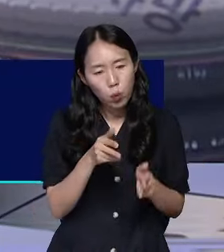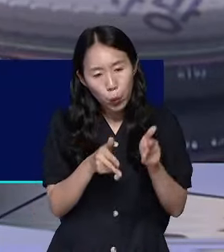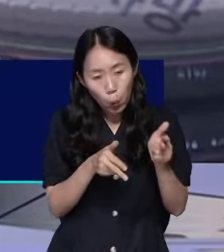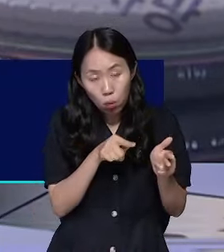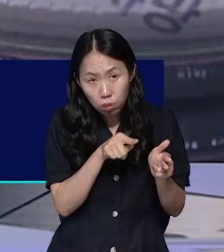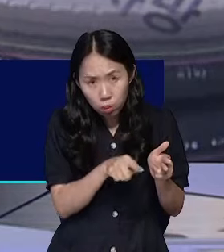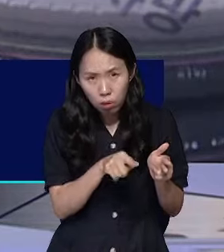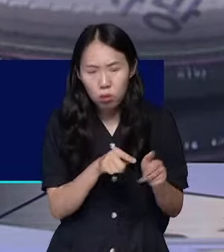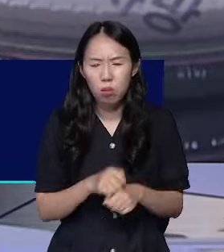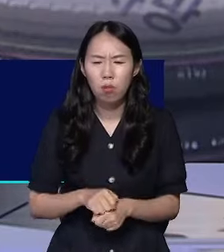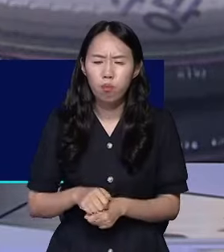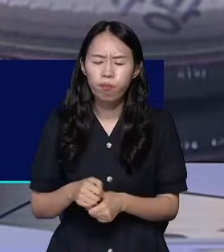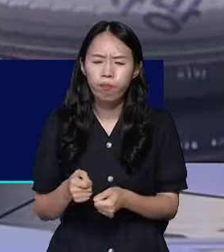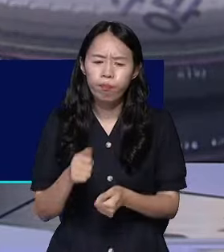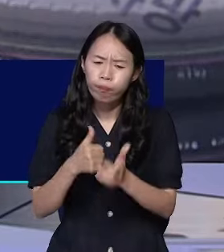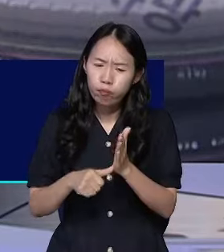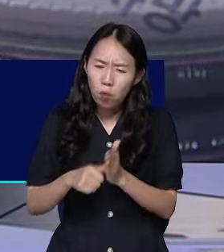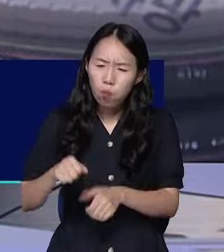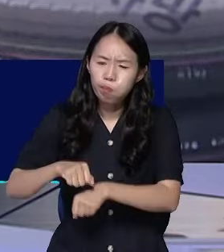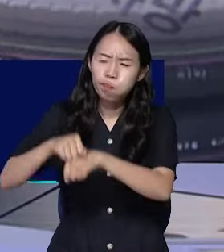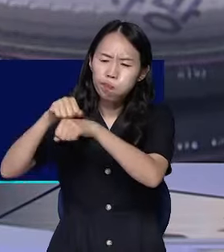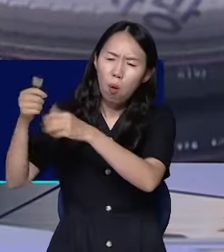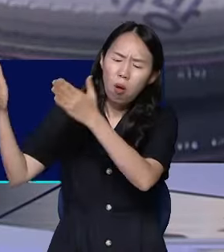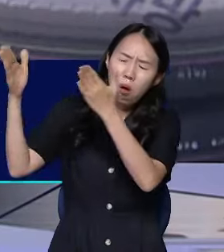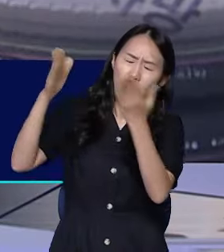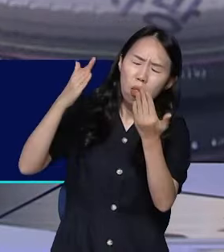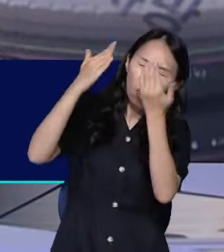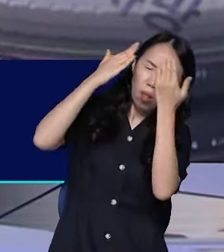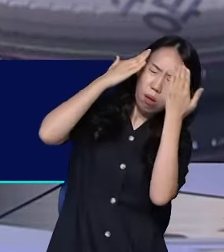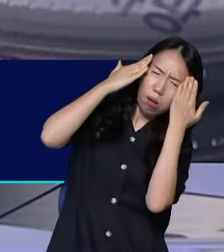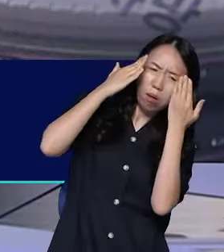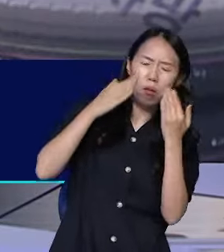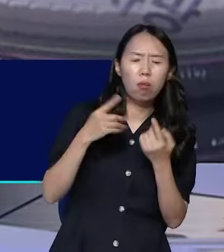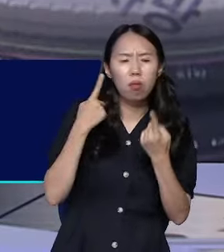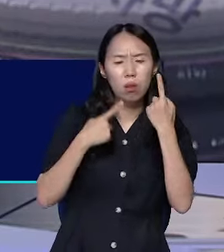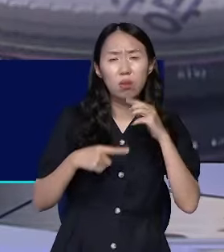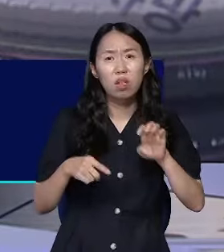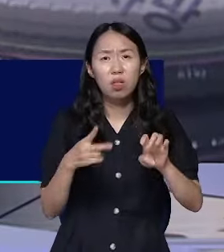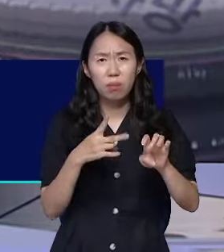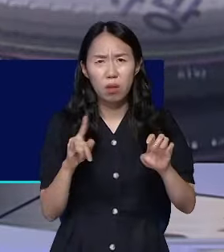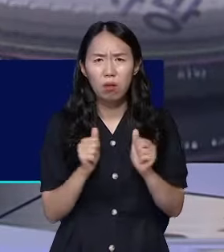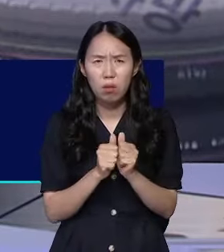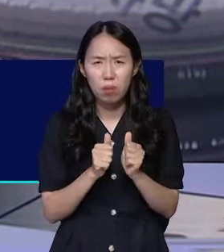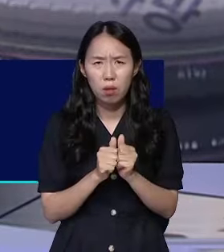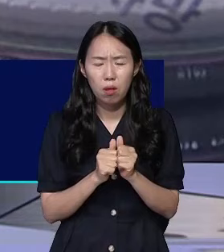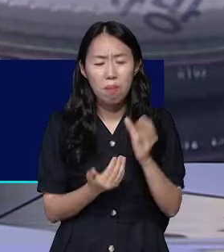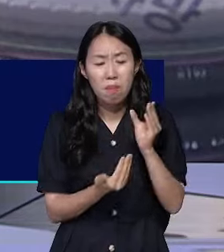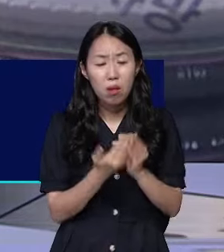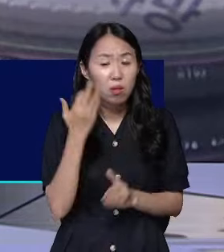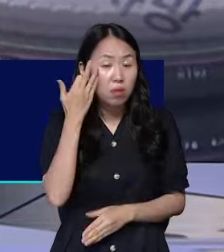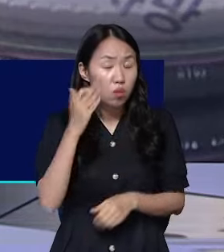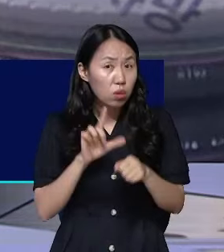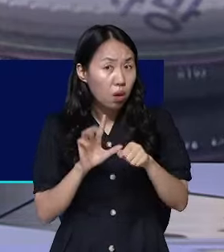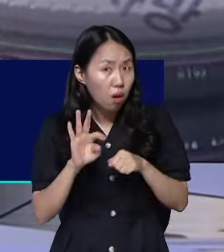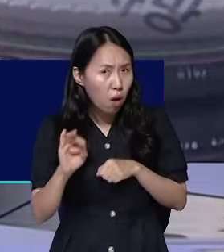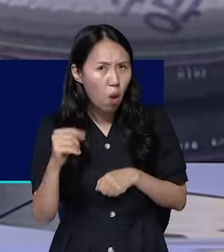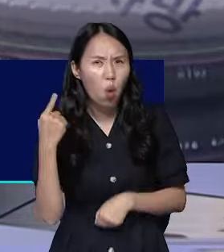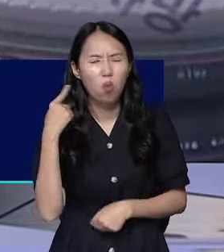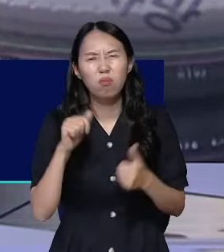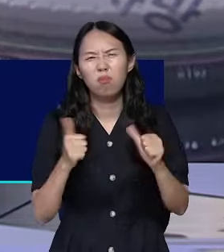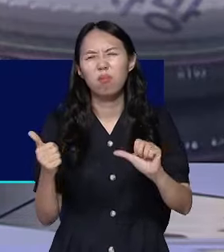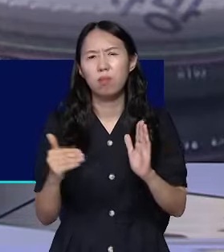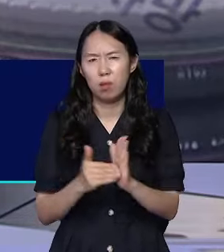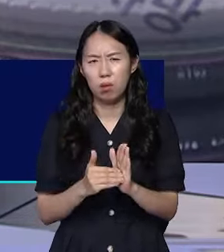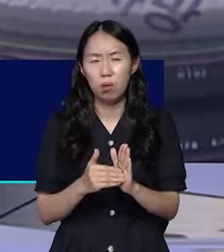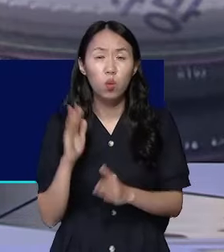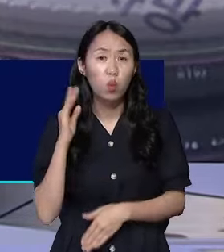다친 40대 노동자가 사고 발생 19일이 지난 어제 숨졌습니다. 지난 석 달 사이 금호타이어